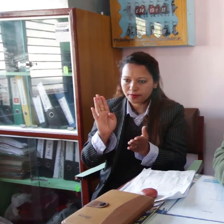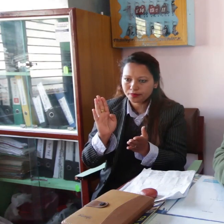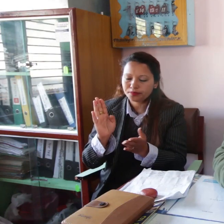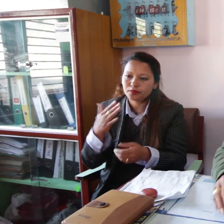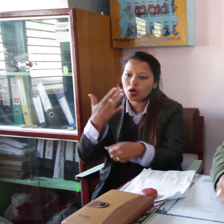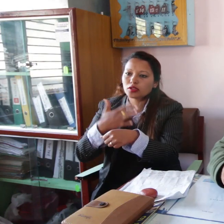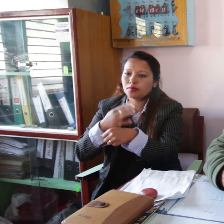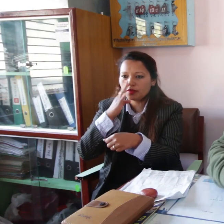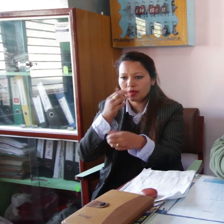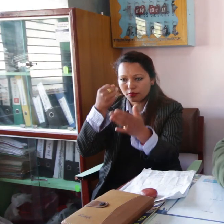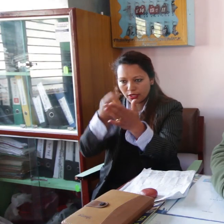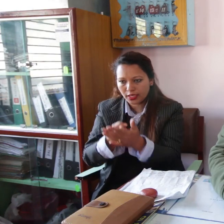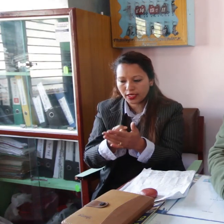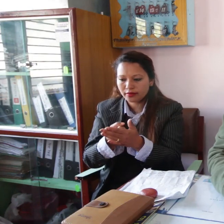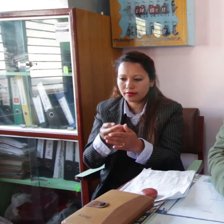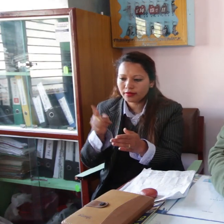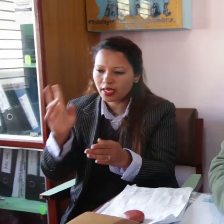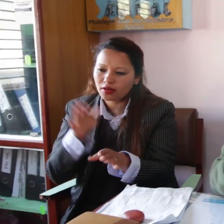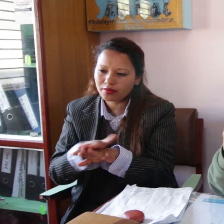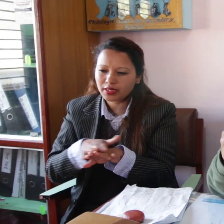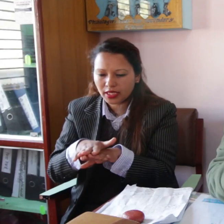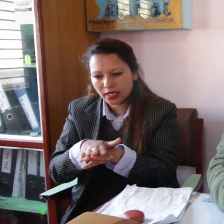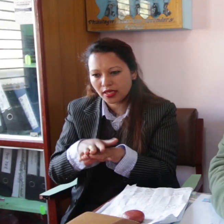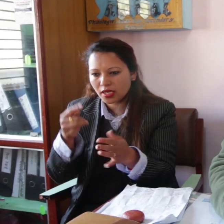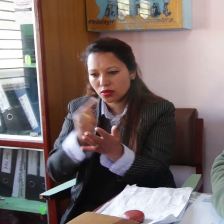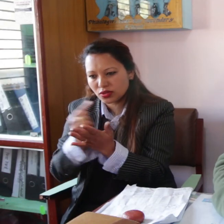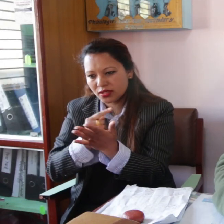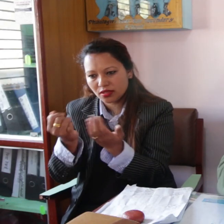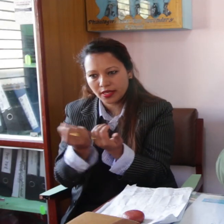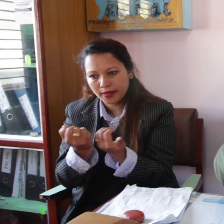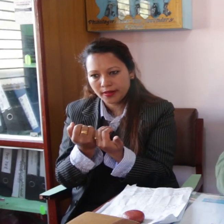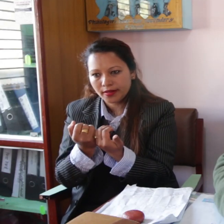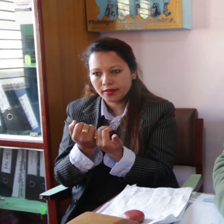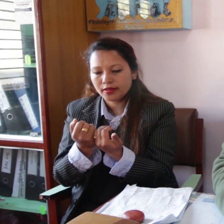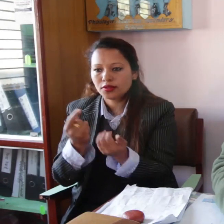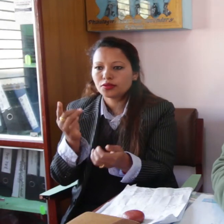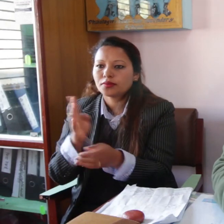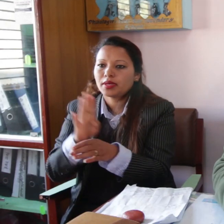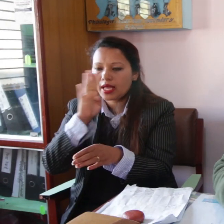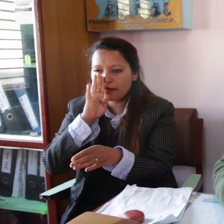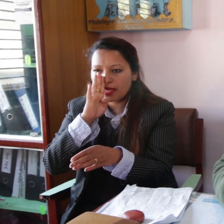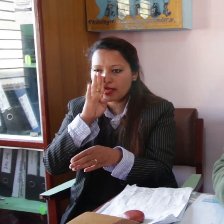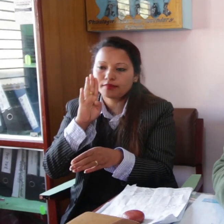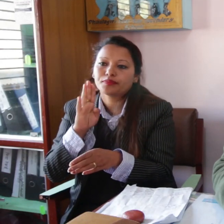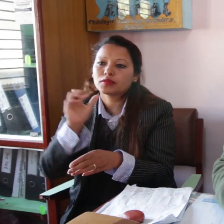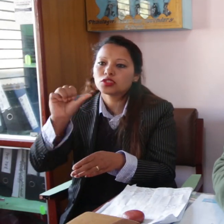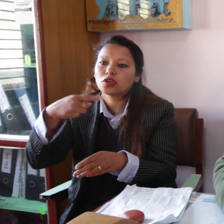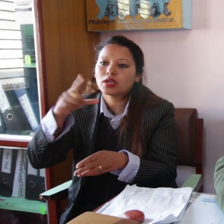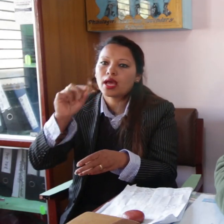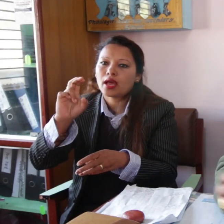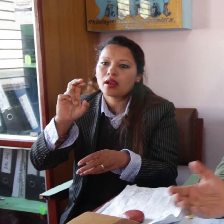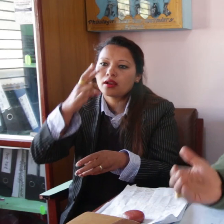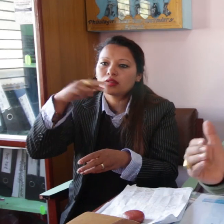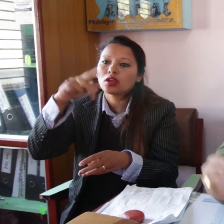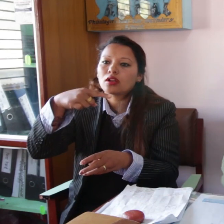त्यां अंठुले संगर्सा गंपर्यो तेस बला कुमाहन विर्दय सक जनारदन नेपाल जी उनांतियो वाहां ले